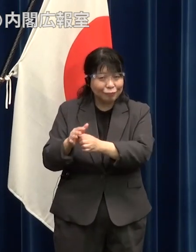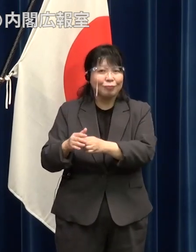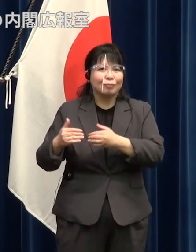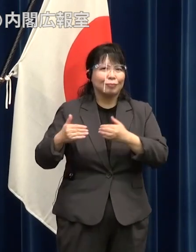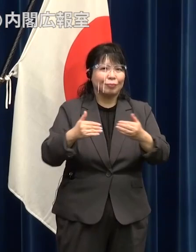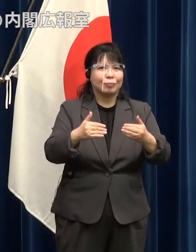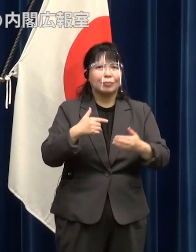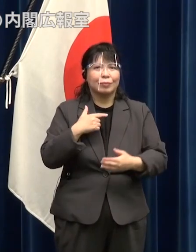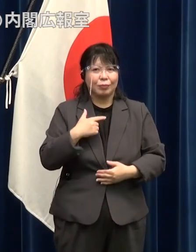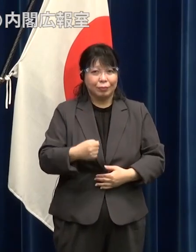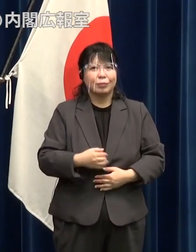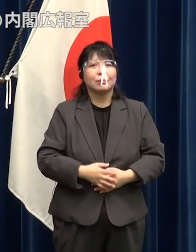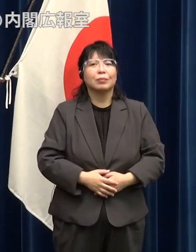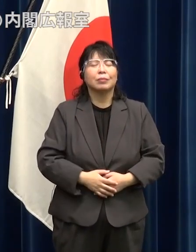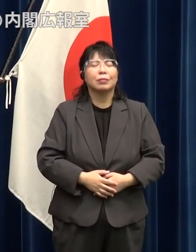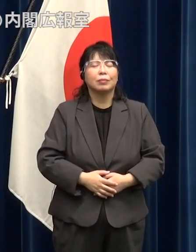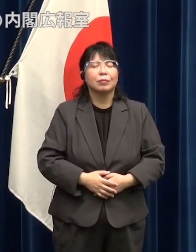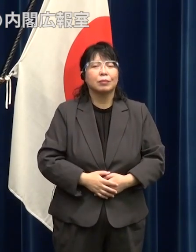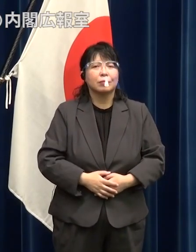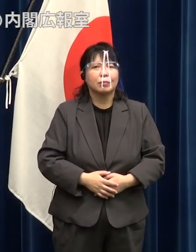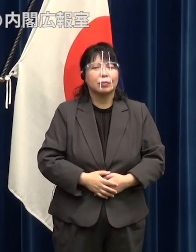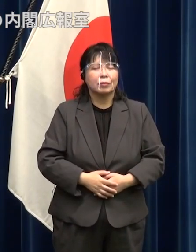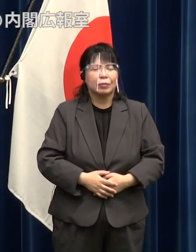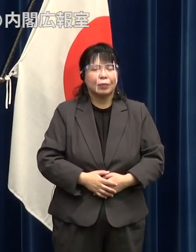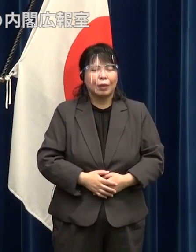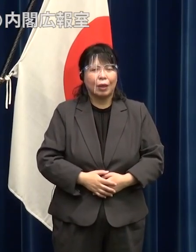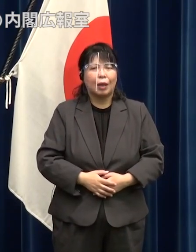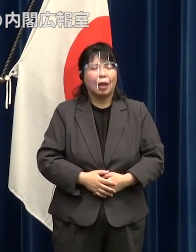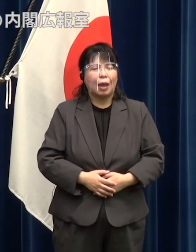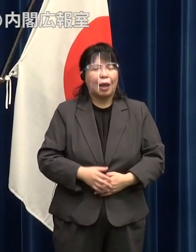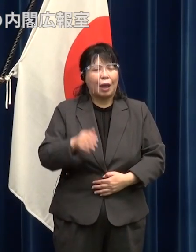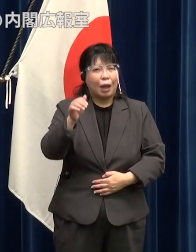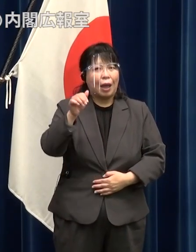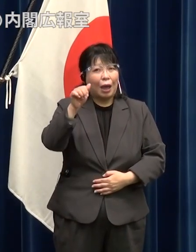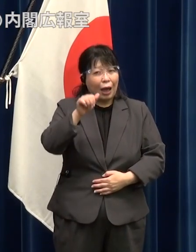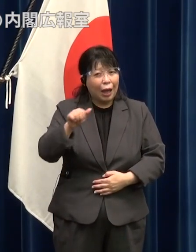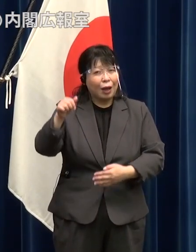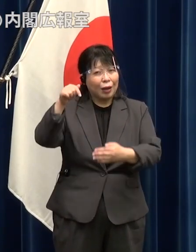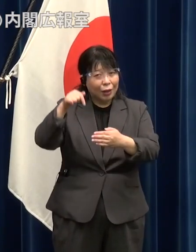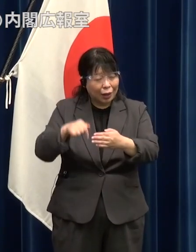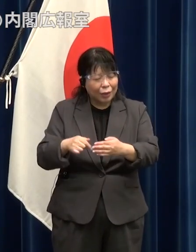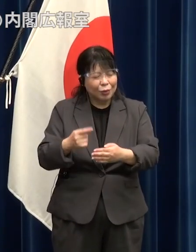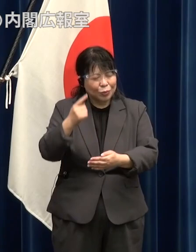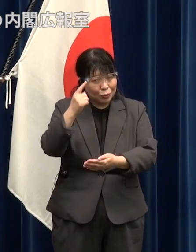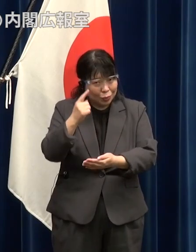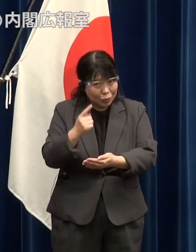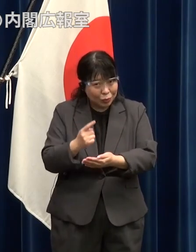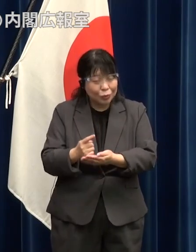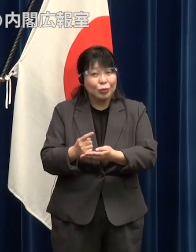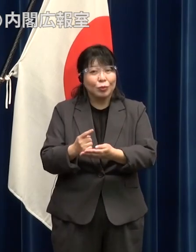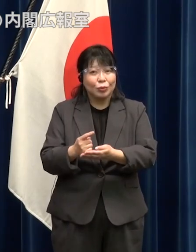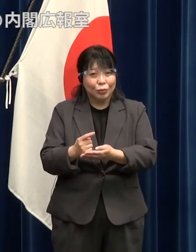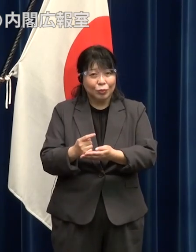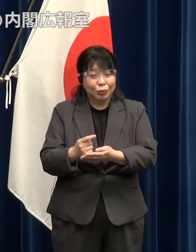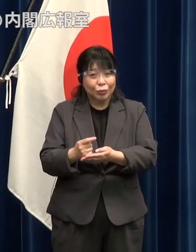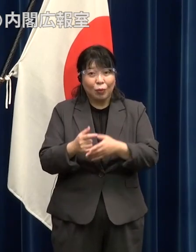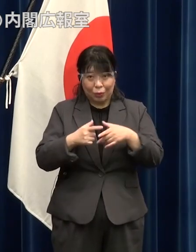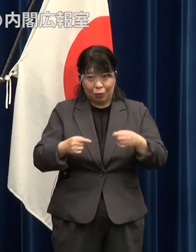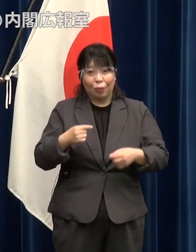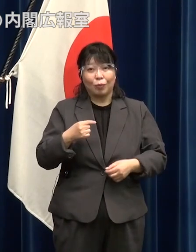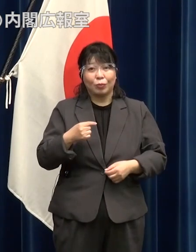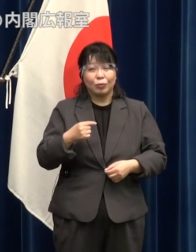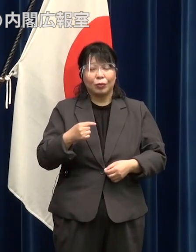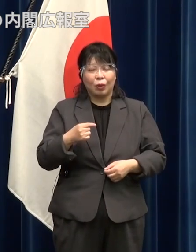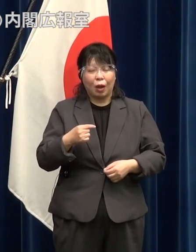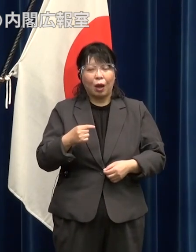またその際アジア唯一の G7 メンバーとして欧州と私